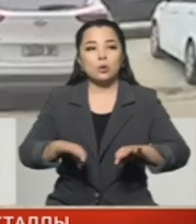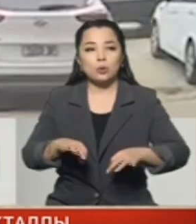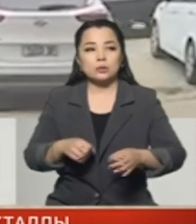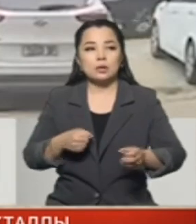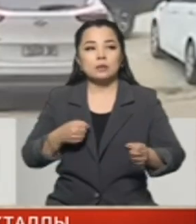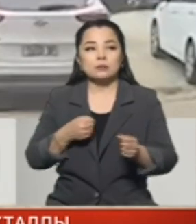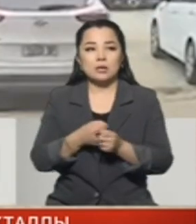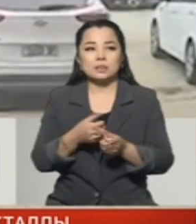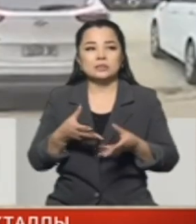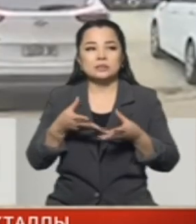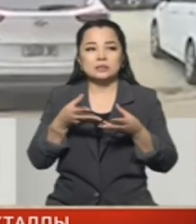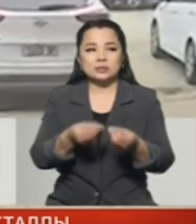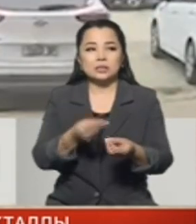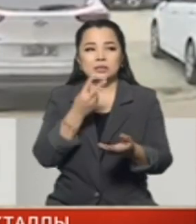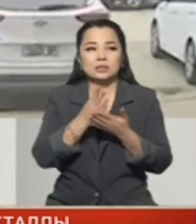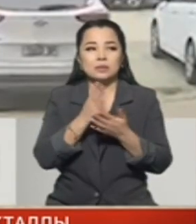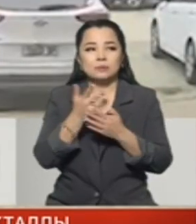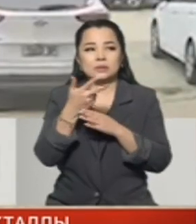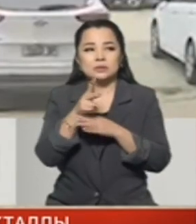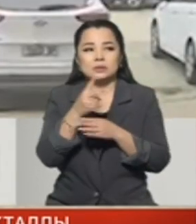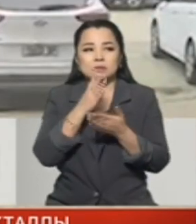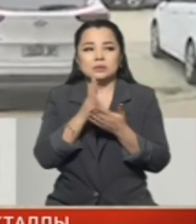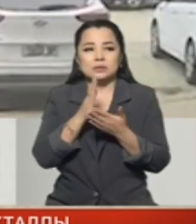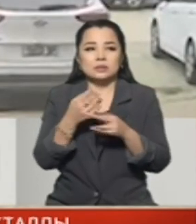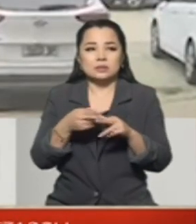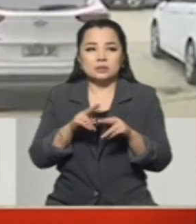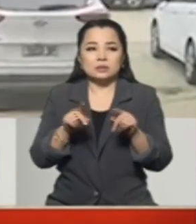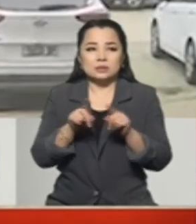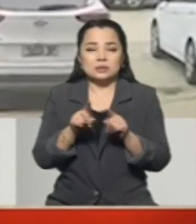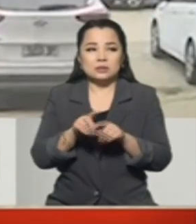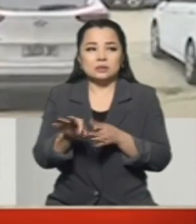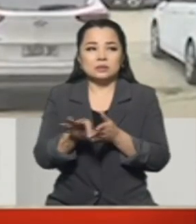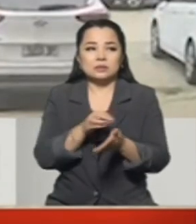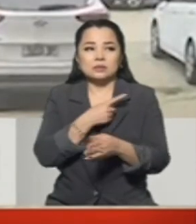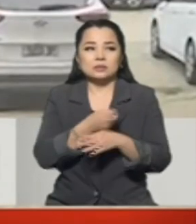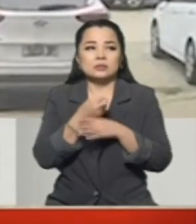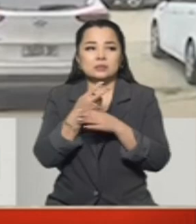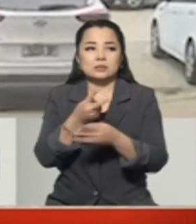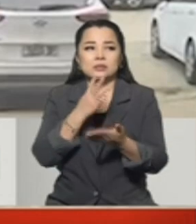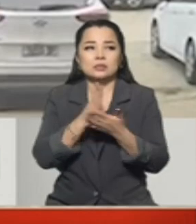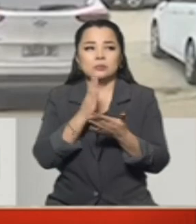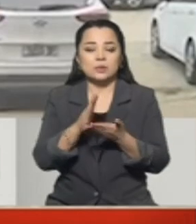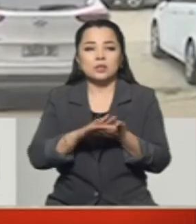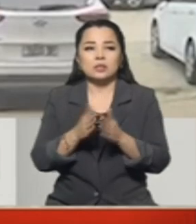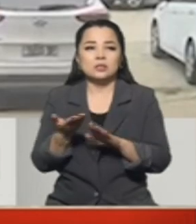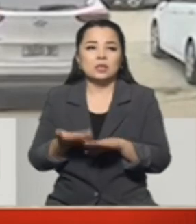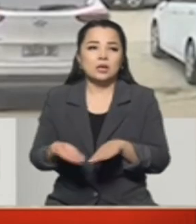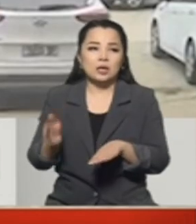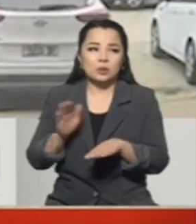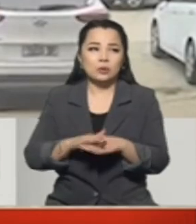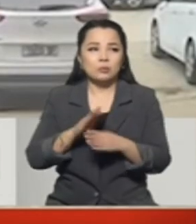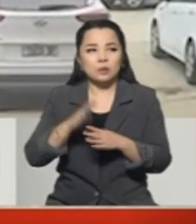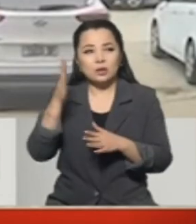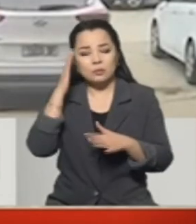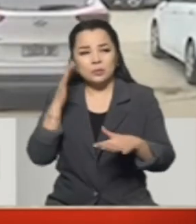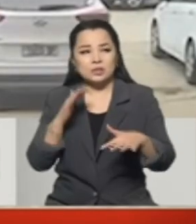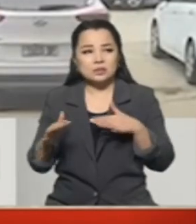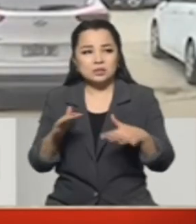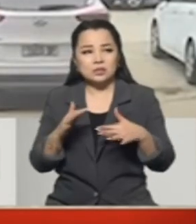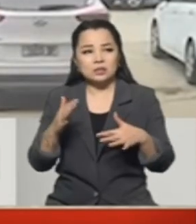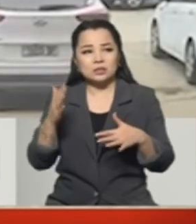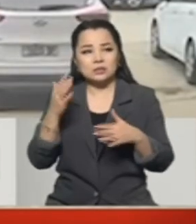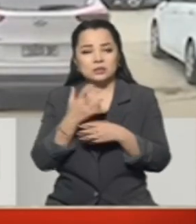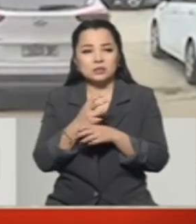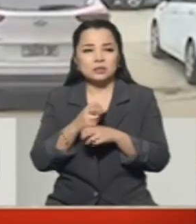түскен сәті бейне бақылау камерасына түсіп қалған. Ол жедел жәрдеммен ауруханаға жеткізілді. Жағдайы ауыр. Миы шайқалған, жамбас